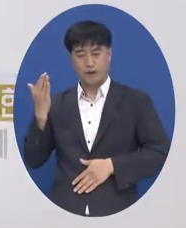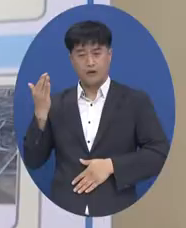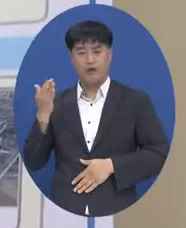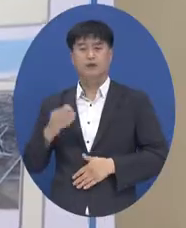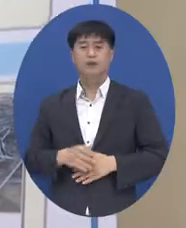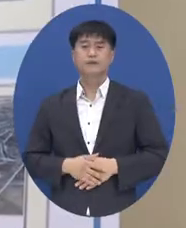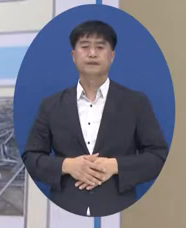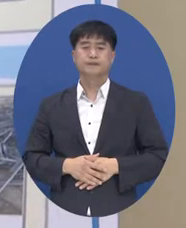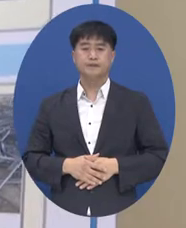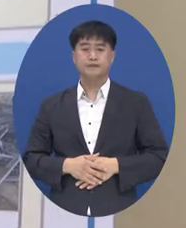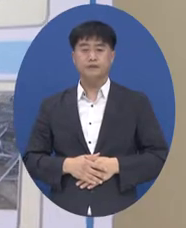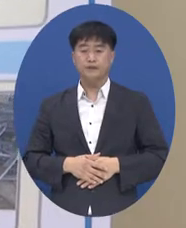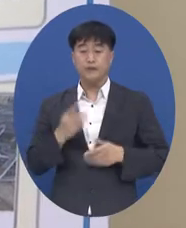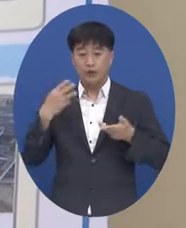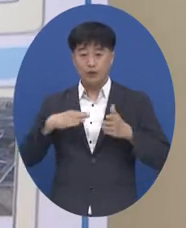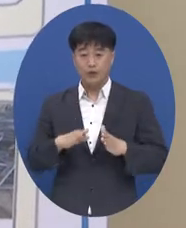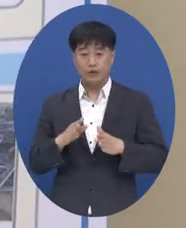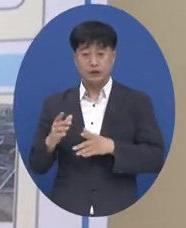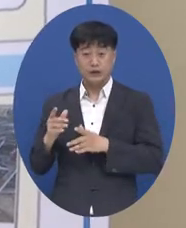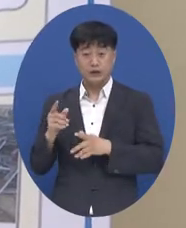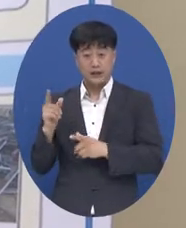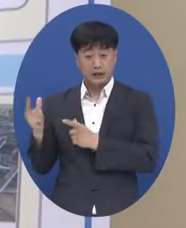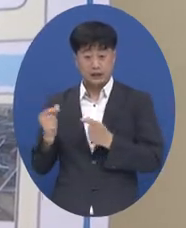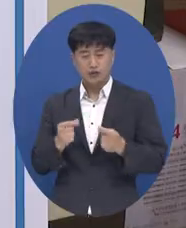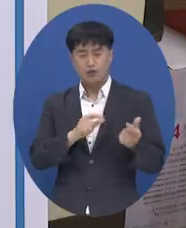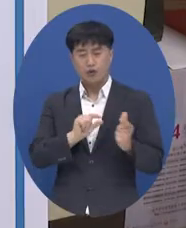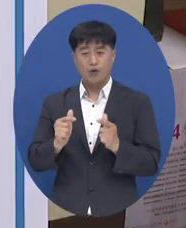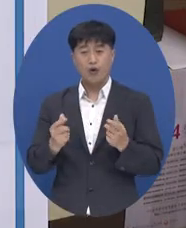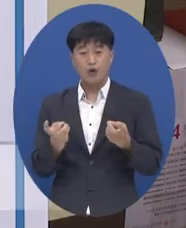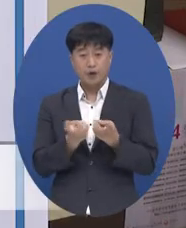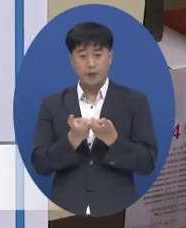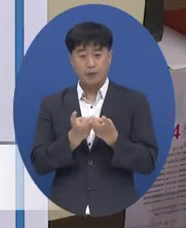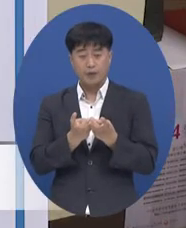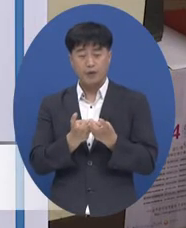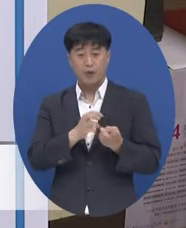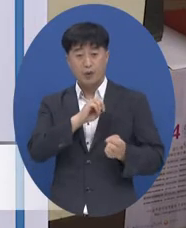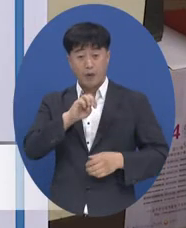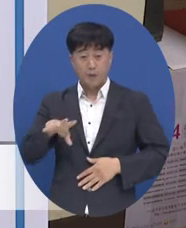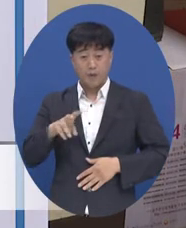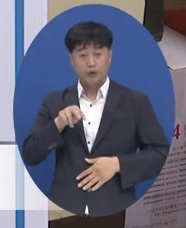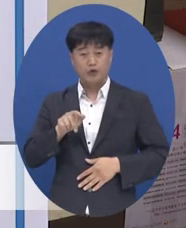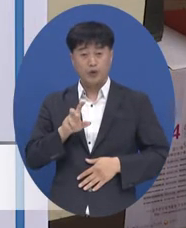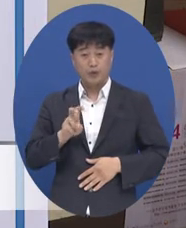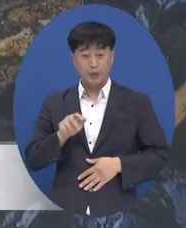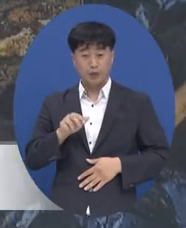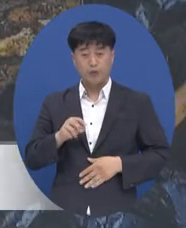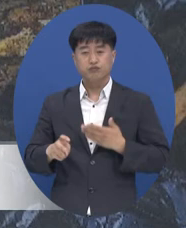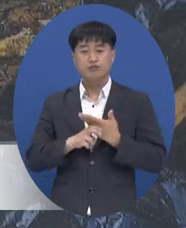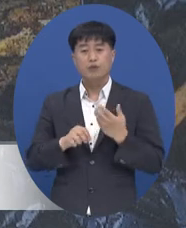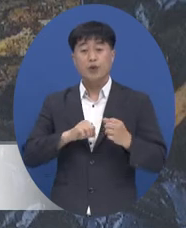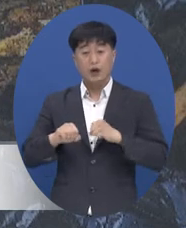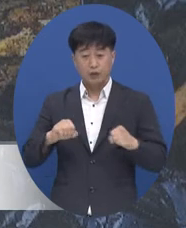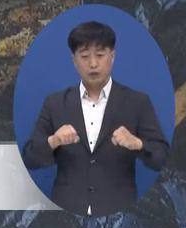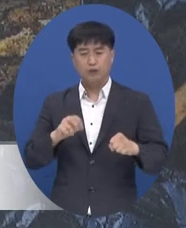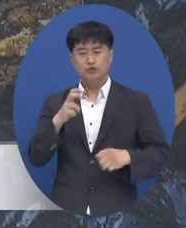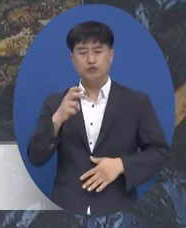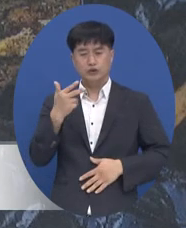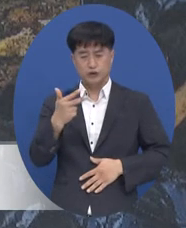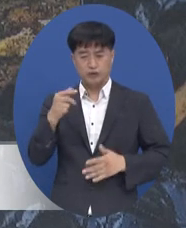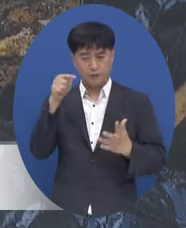되는데. 경기도는 이렇듯 여러 수법으로 폐성면을 불법 처리한 업체 27곳을